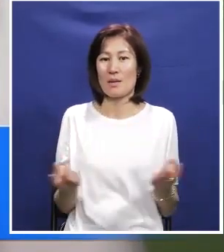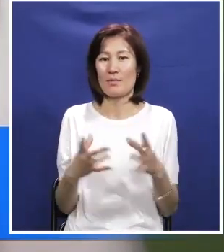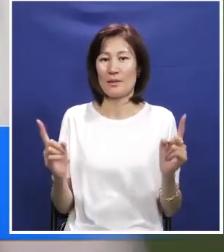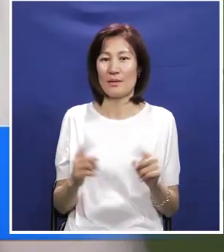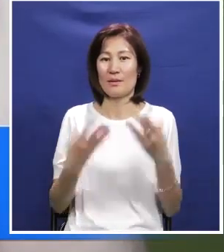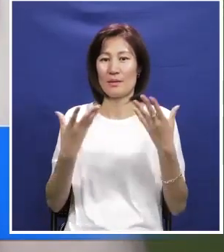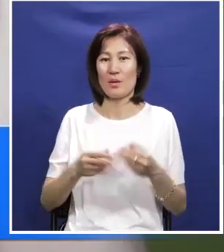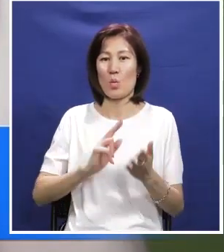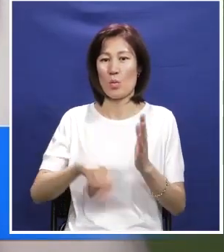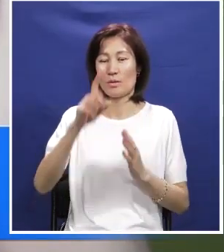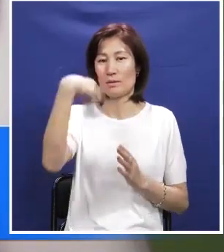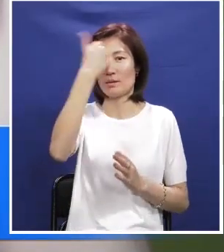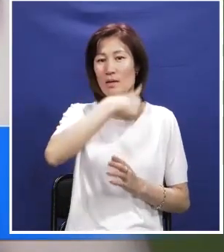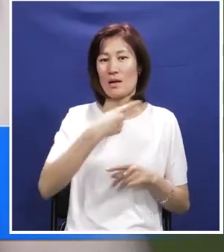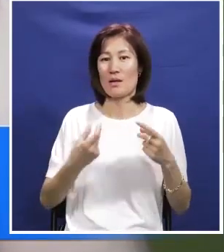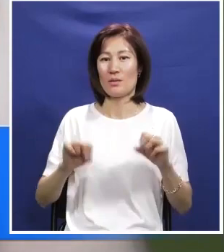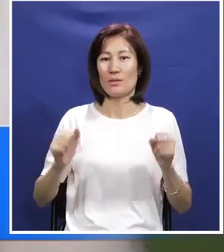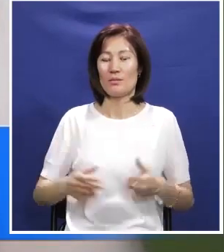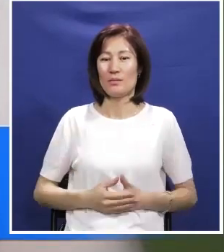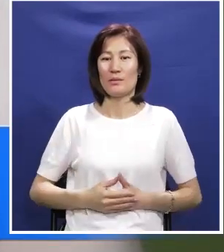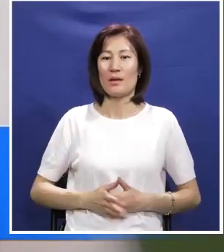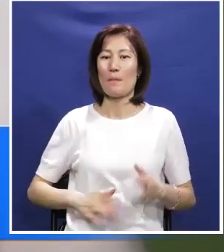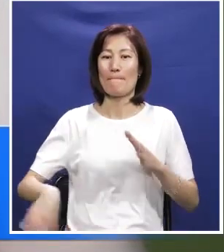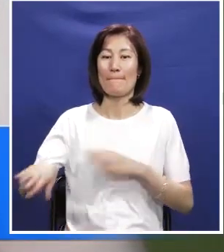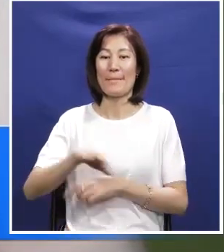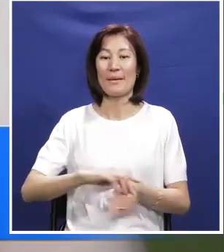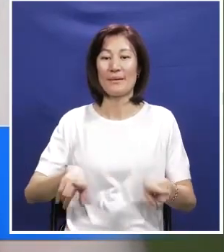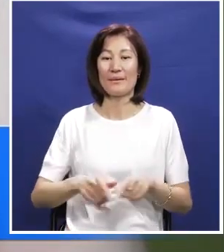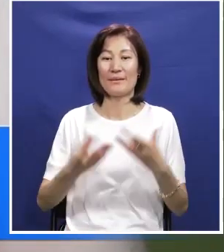қарсаңында, 30 жылдықты тойлауда жүрміз бәріміз.